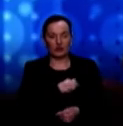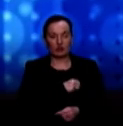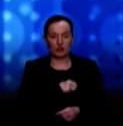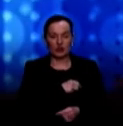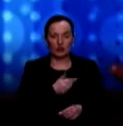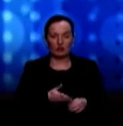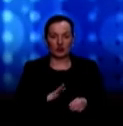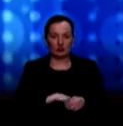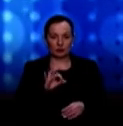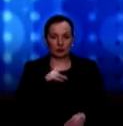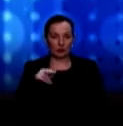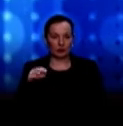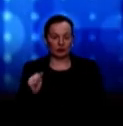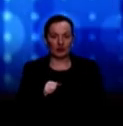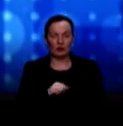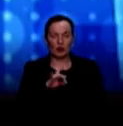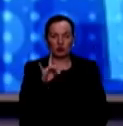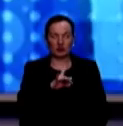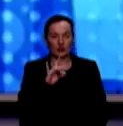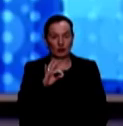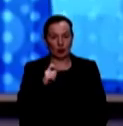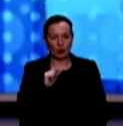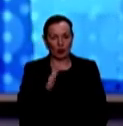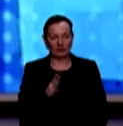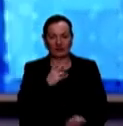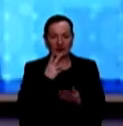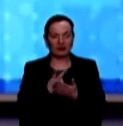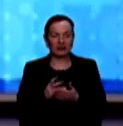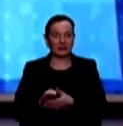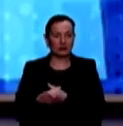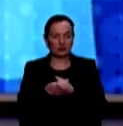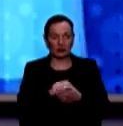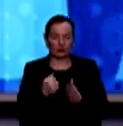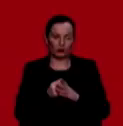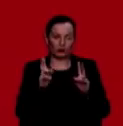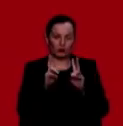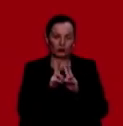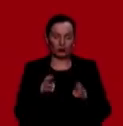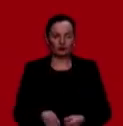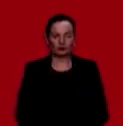Полтавської обласної ради Русланом Роговим. Будьте з нами, дивіться Суспільне телебачення. На все добре.